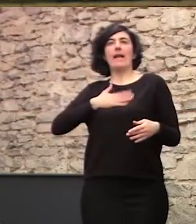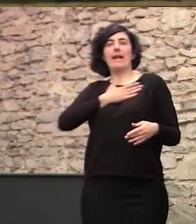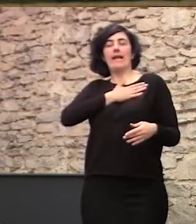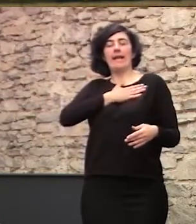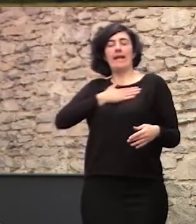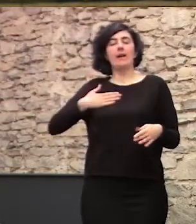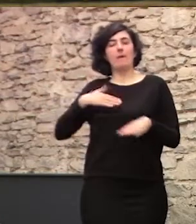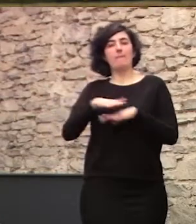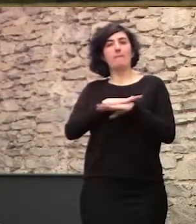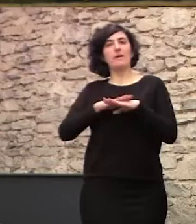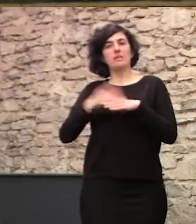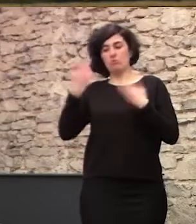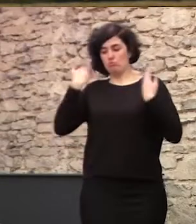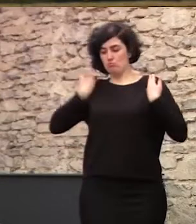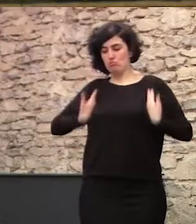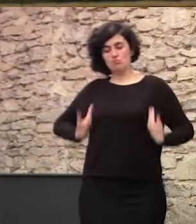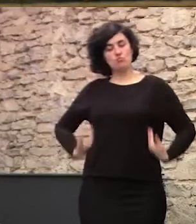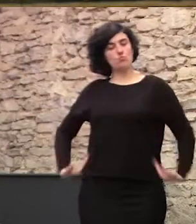eta irudi hori